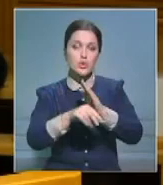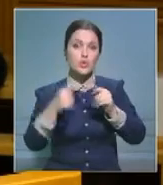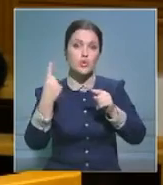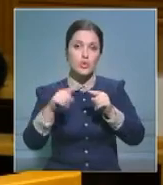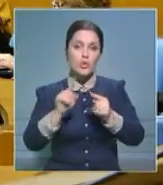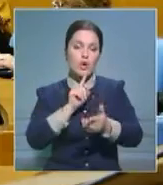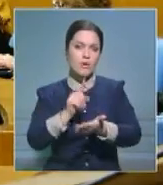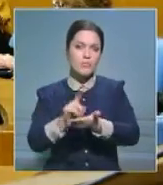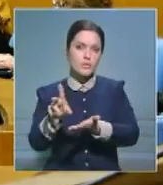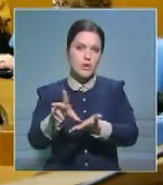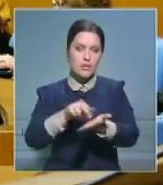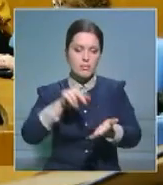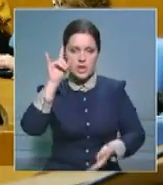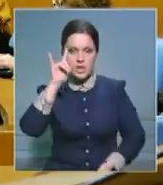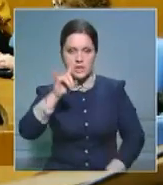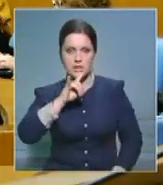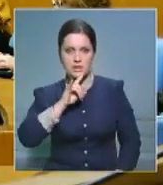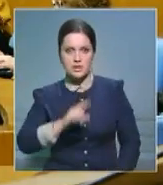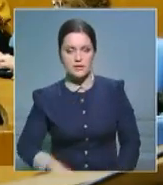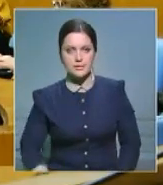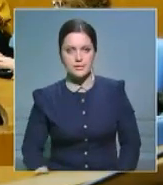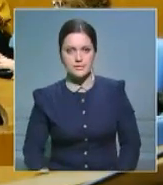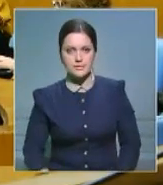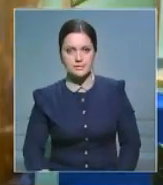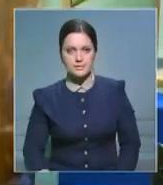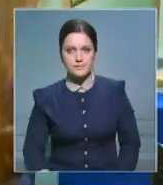должны следовать его примеру.